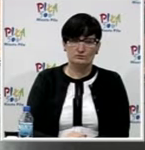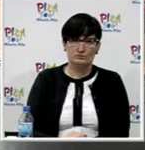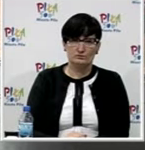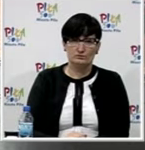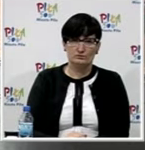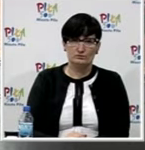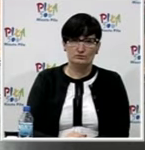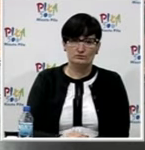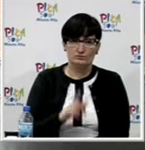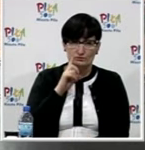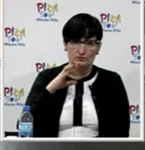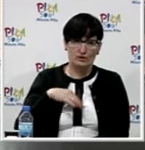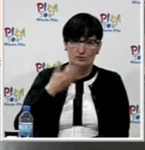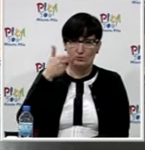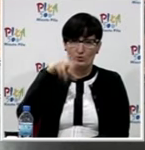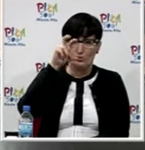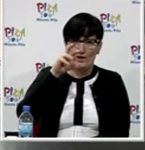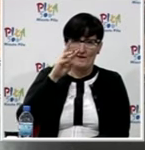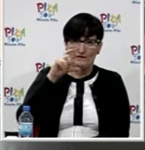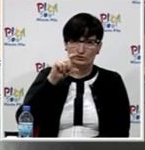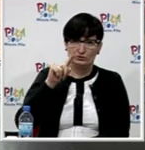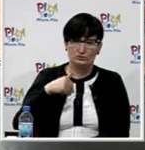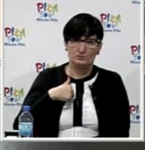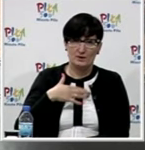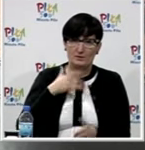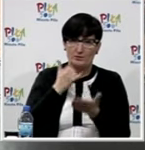Panie Prezydencie, mam pytanie. Mówiliśmy o współpracy z